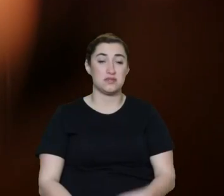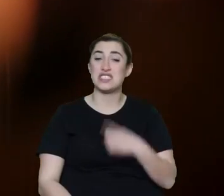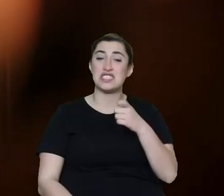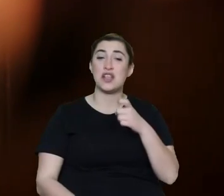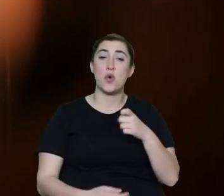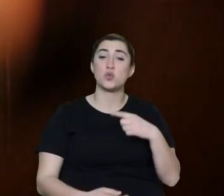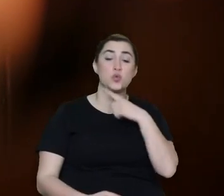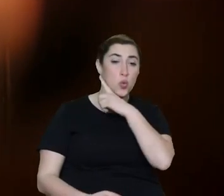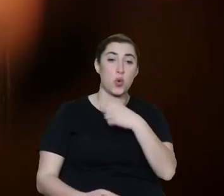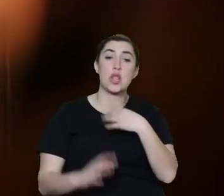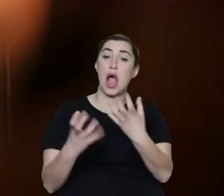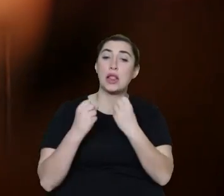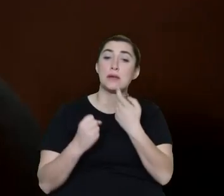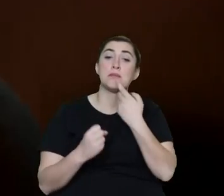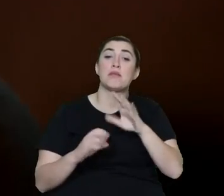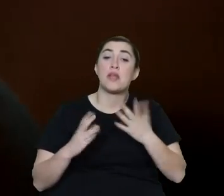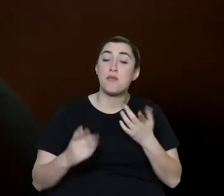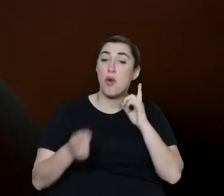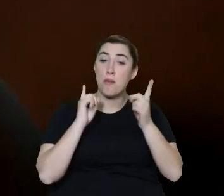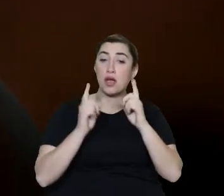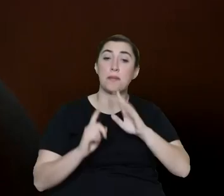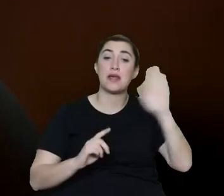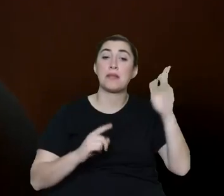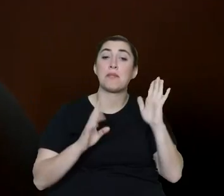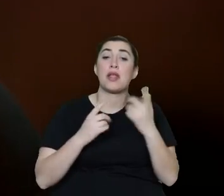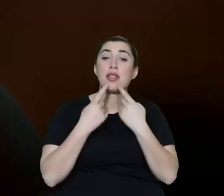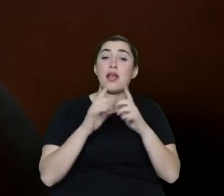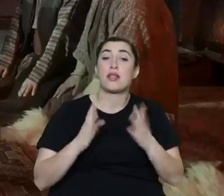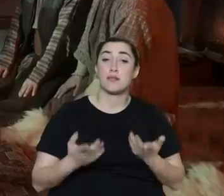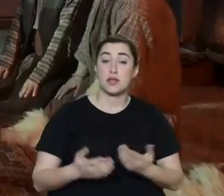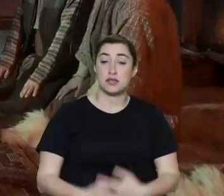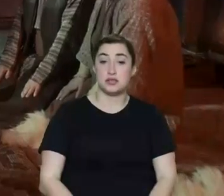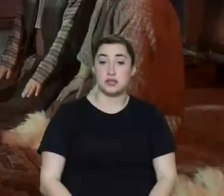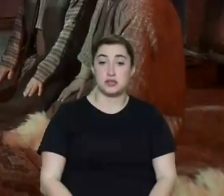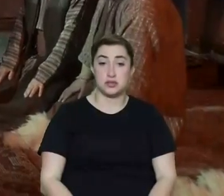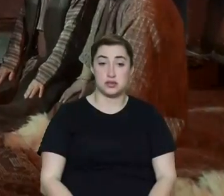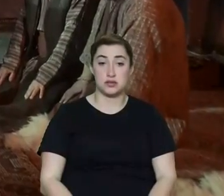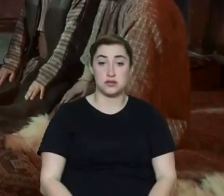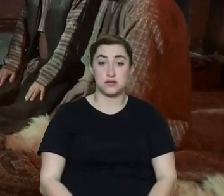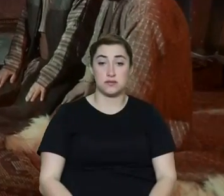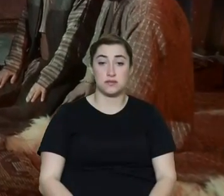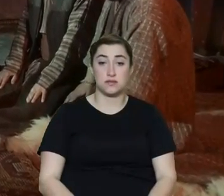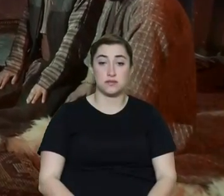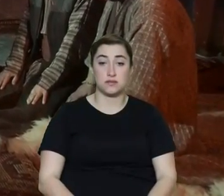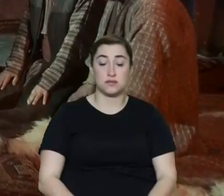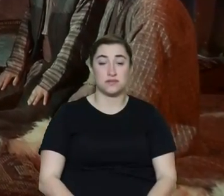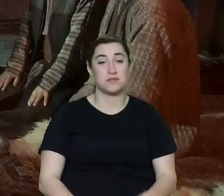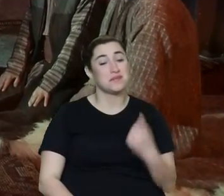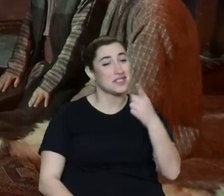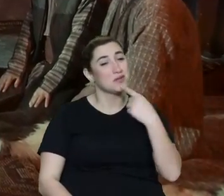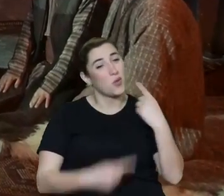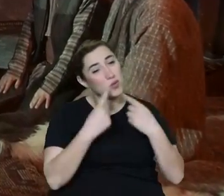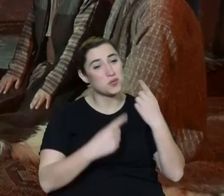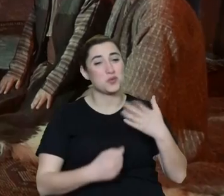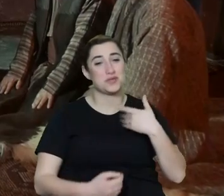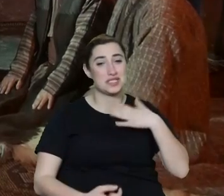Silah zoruyla gasp ederim demez ya. Mahkemeye gitme denmez ki ahaliye. Kulak kabartıyor. Bir de siz konuşun